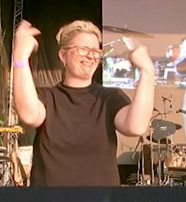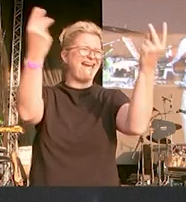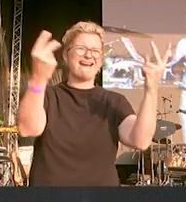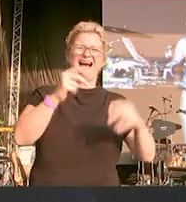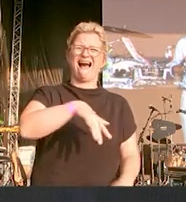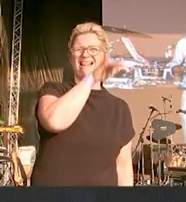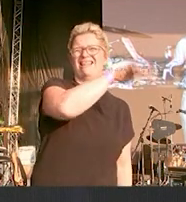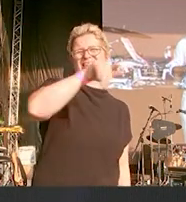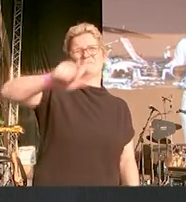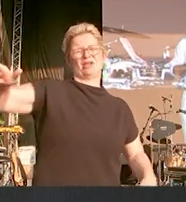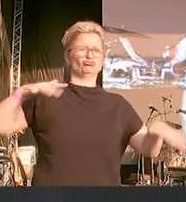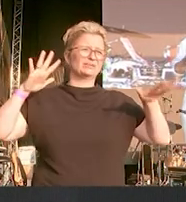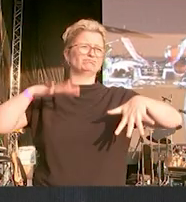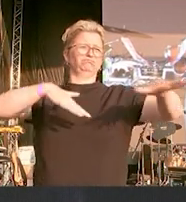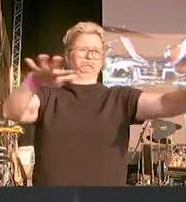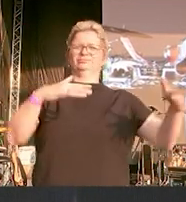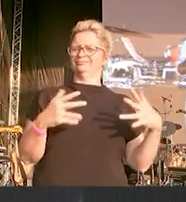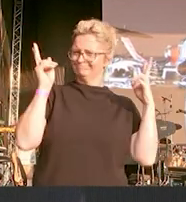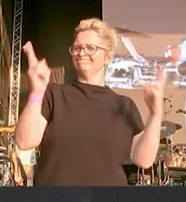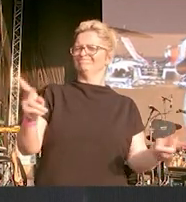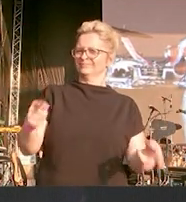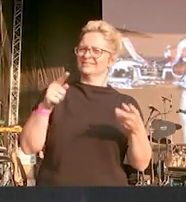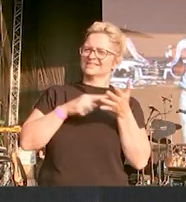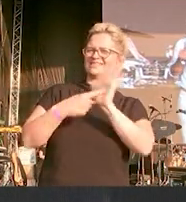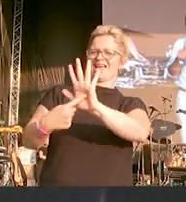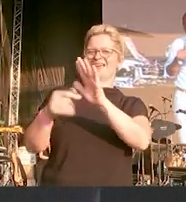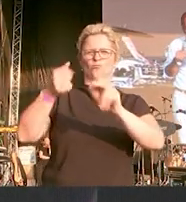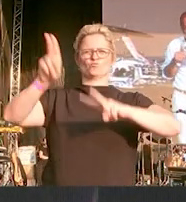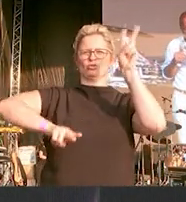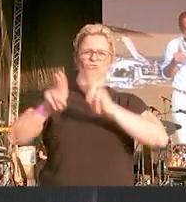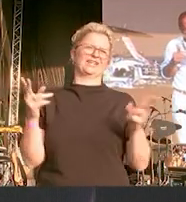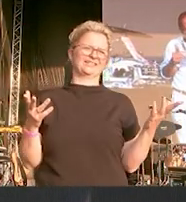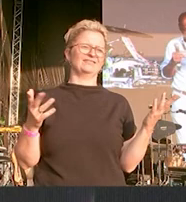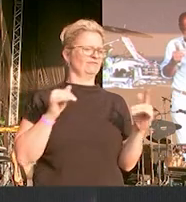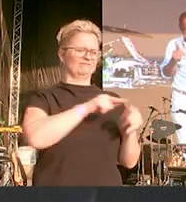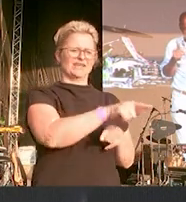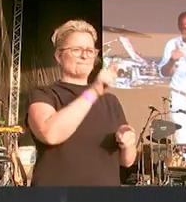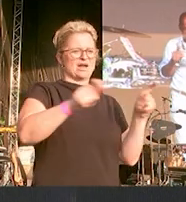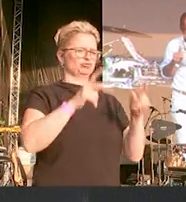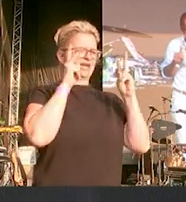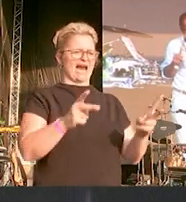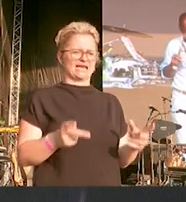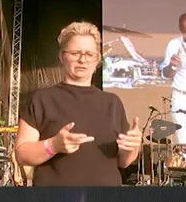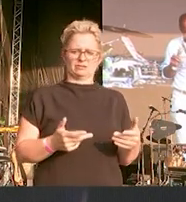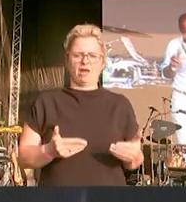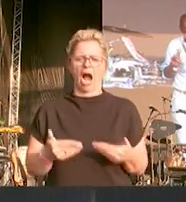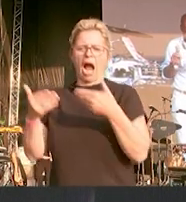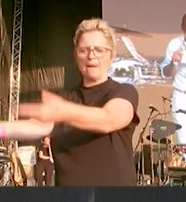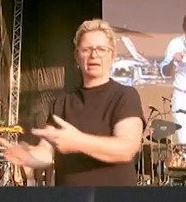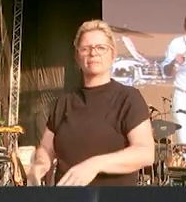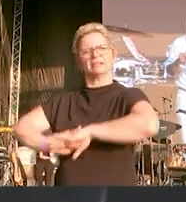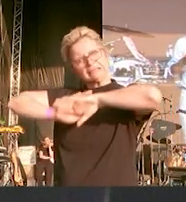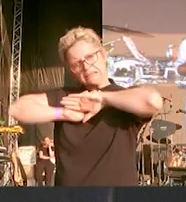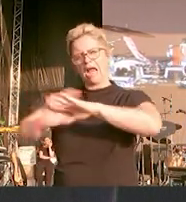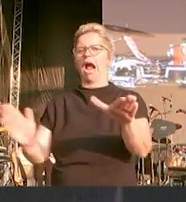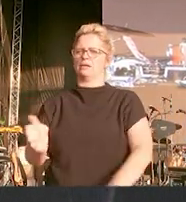Und das macht den Unterschied, dass wir sie nicht mehr hergeben werden.